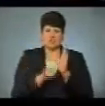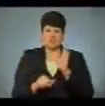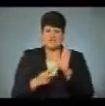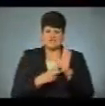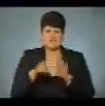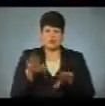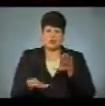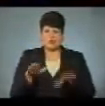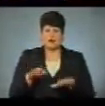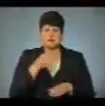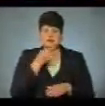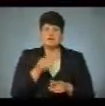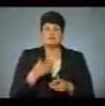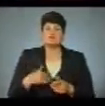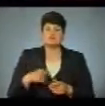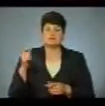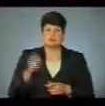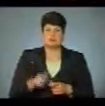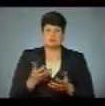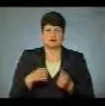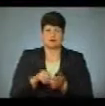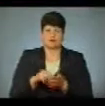кілограмів. Розповів про те, чому бере участь у змаганнях.